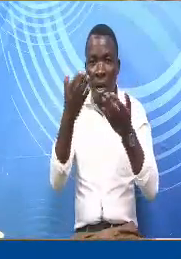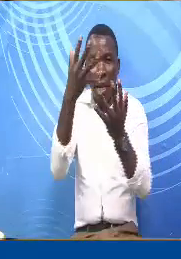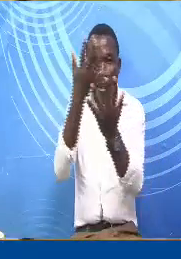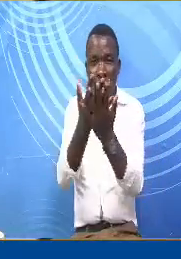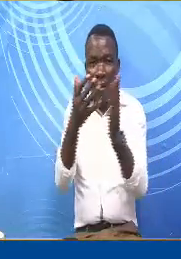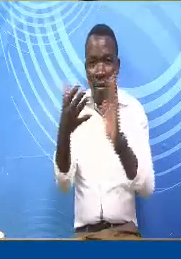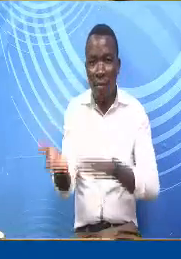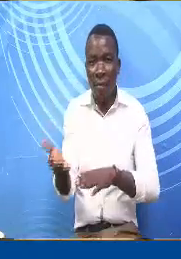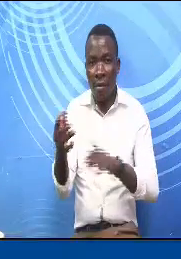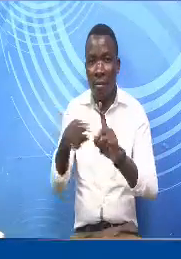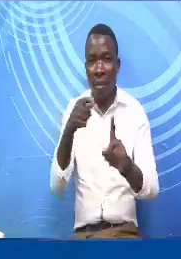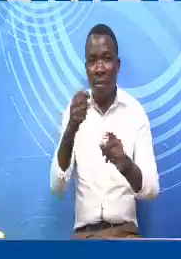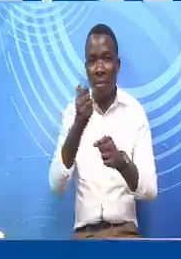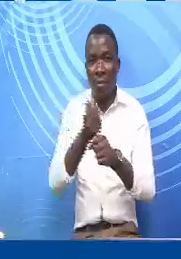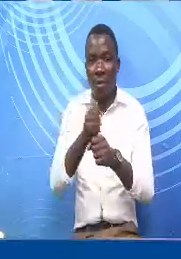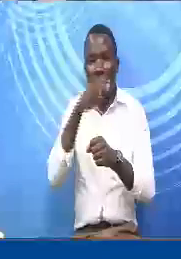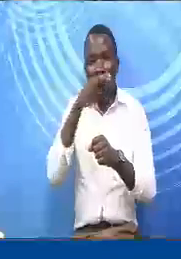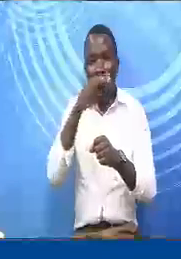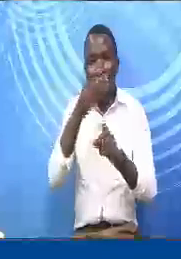muri Bangladesh.